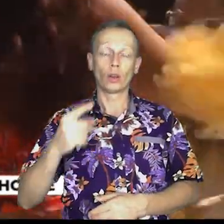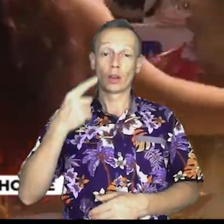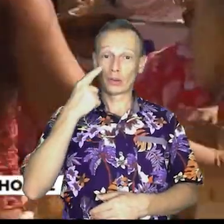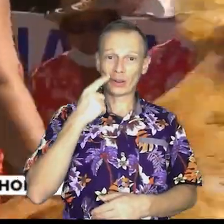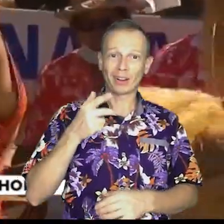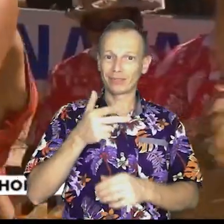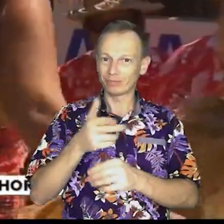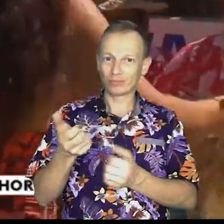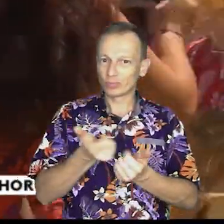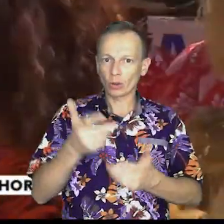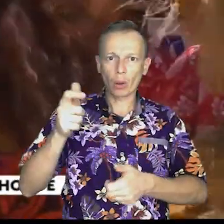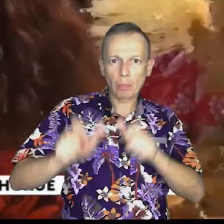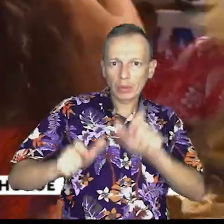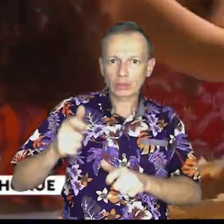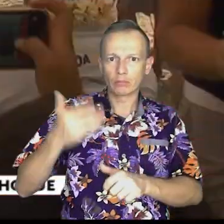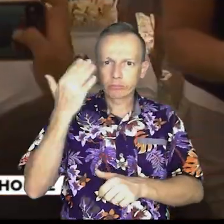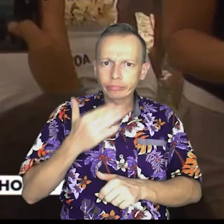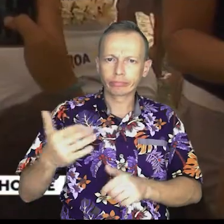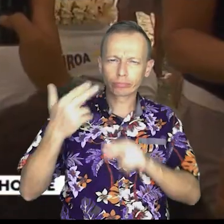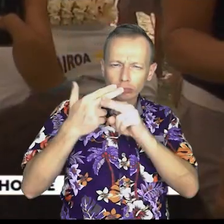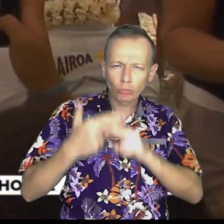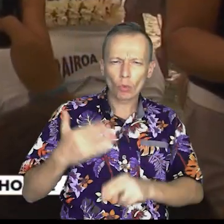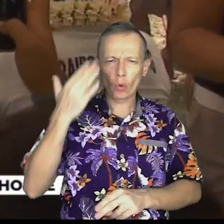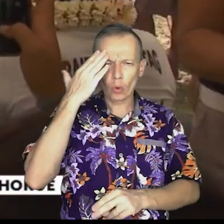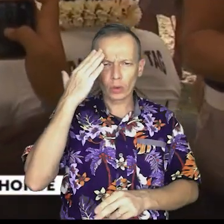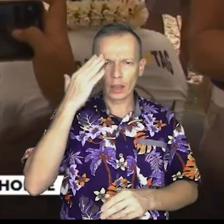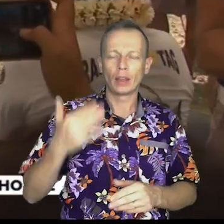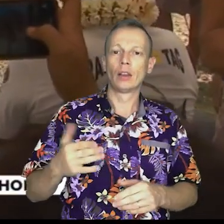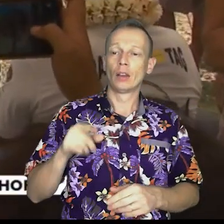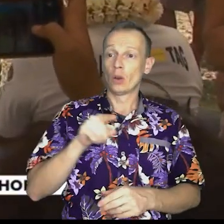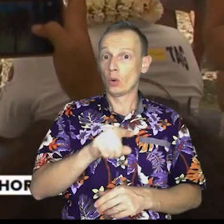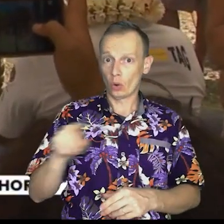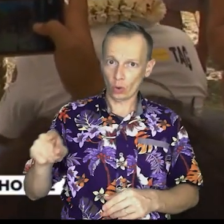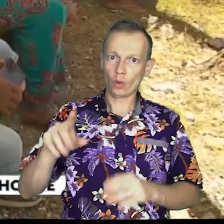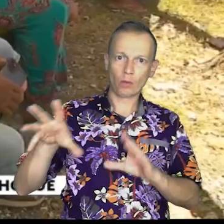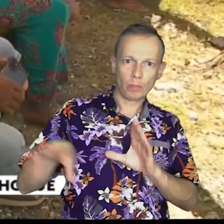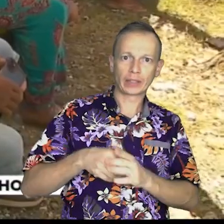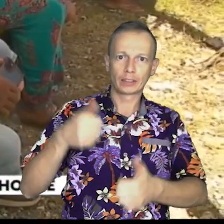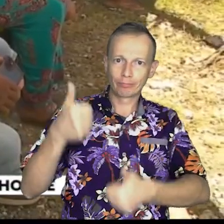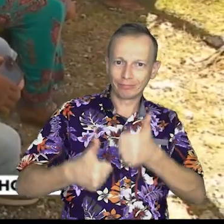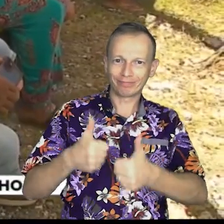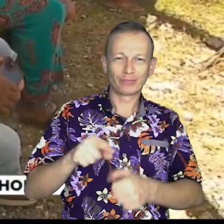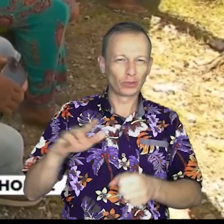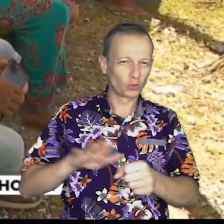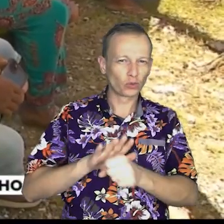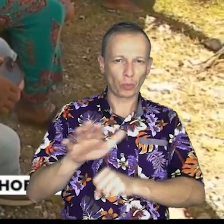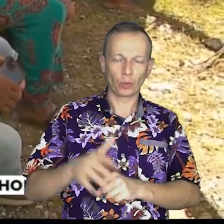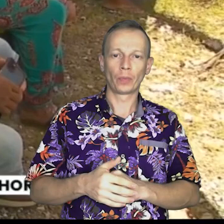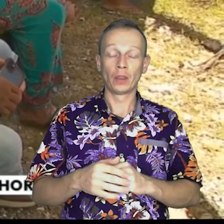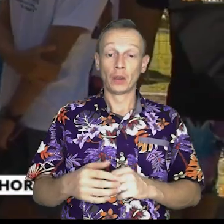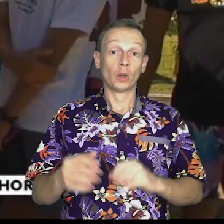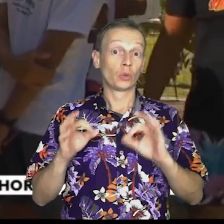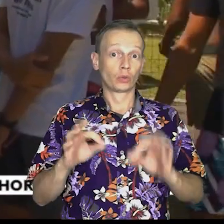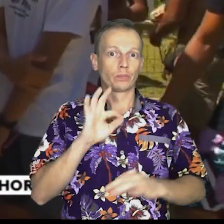Aritu, Tereva David, Teoro Tahutini ou encore Kaoli Vast, pour ne citer que quelques-uns de nos champions. Je vous